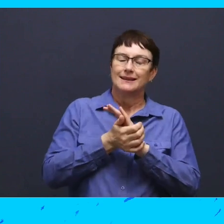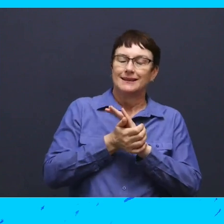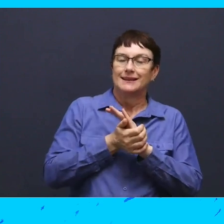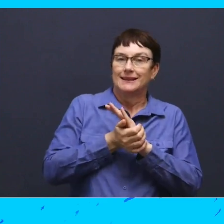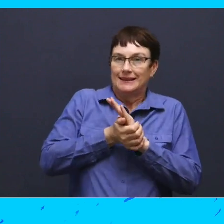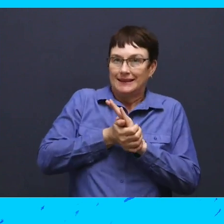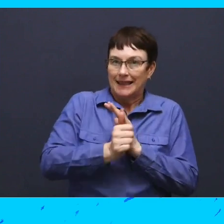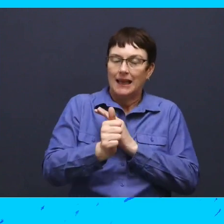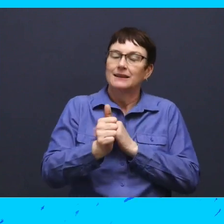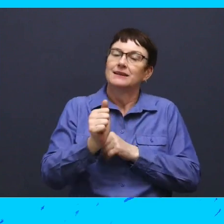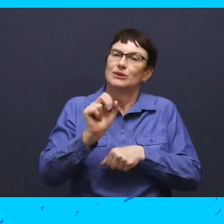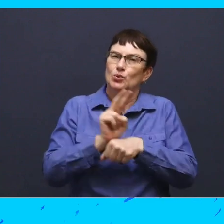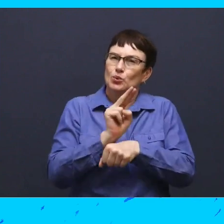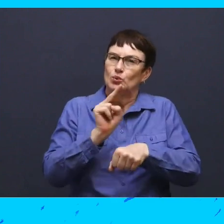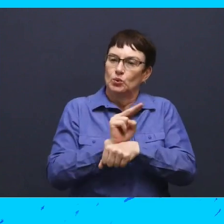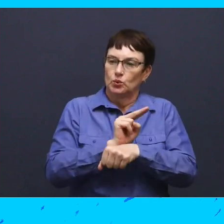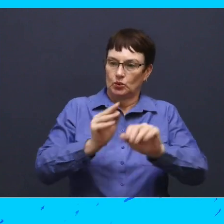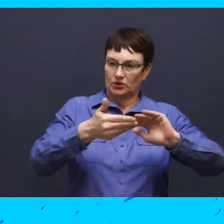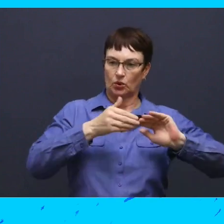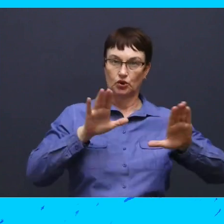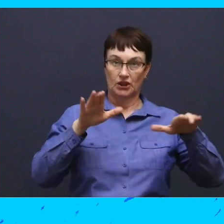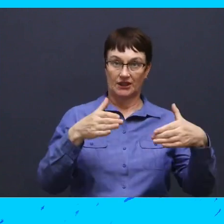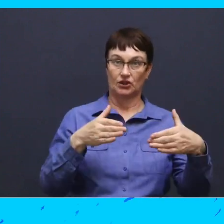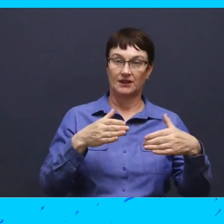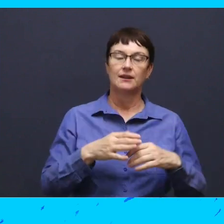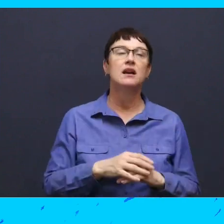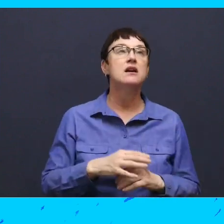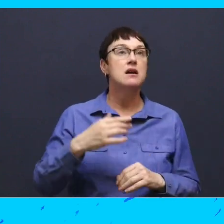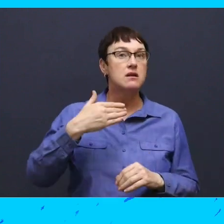composantes que vous avez, nous avons eu cette présentation